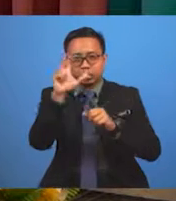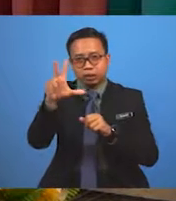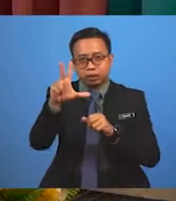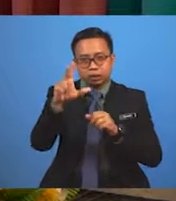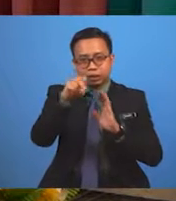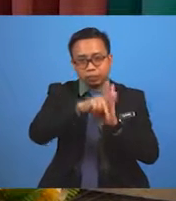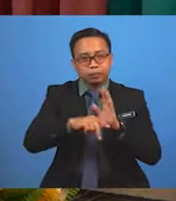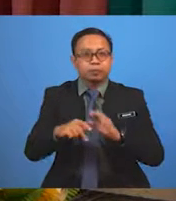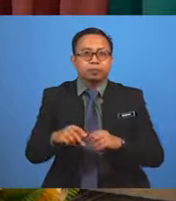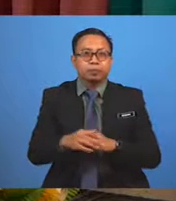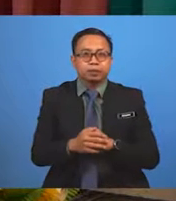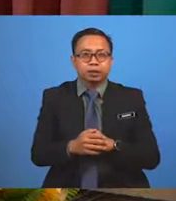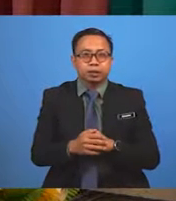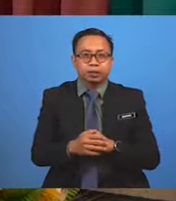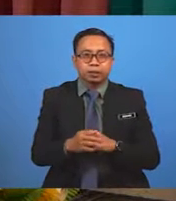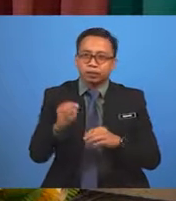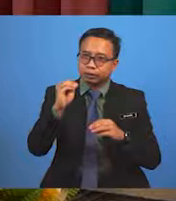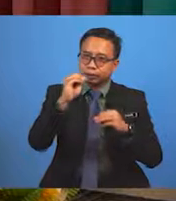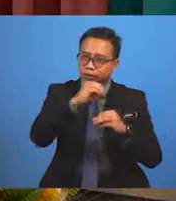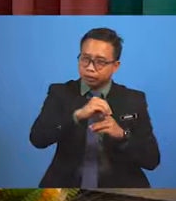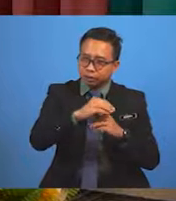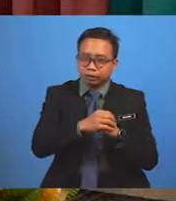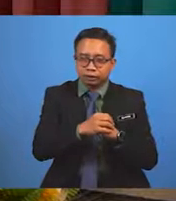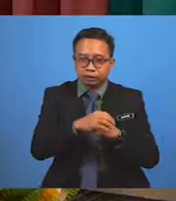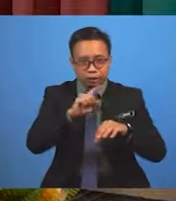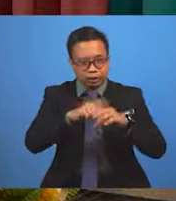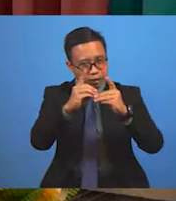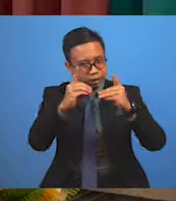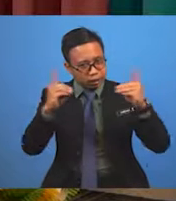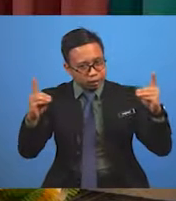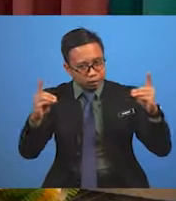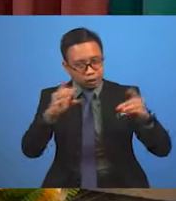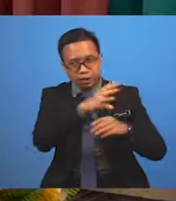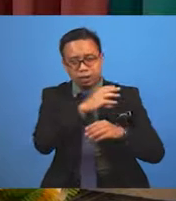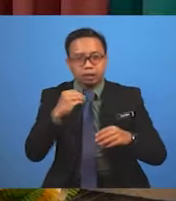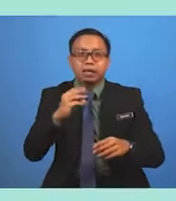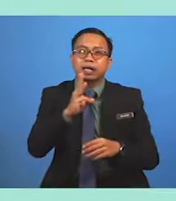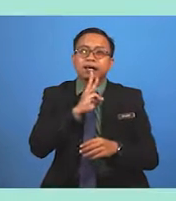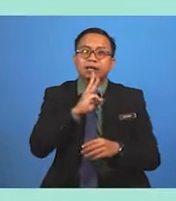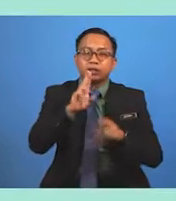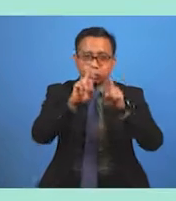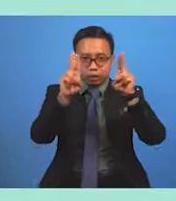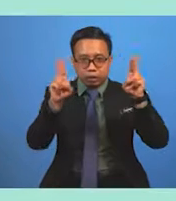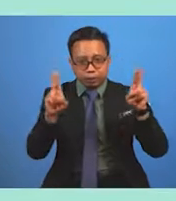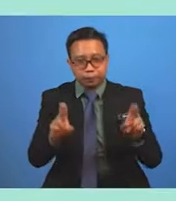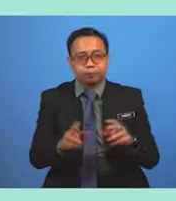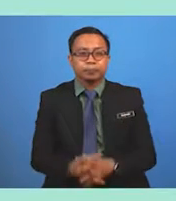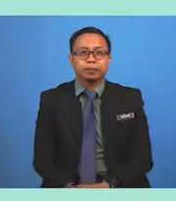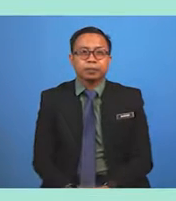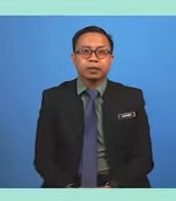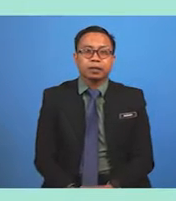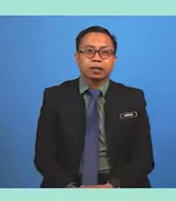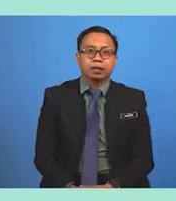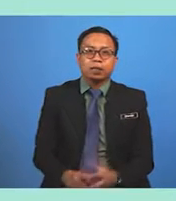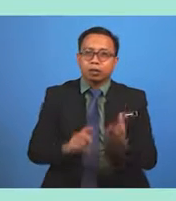pemangsa yang telah kita pelajari iaitu di daratan, air dan udara. Kita mula dengan